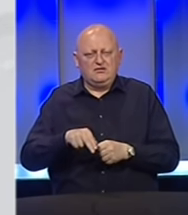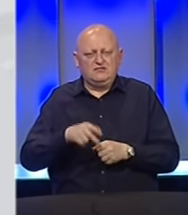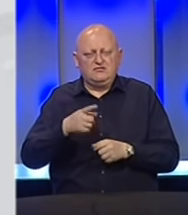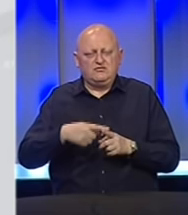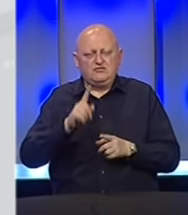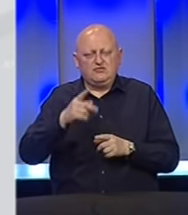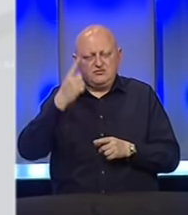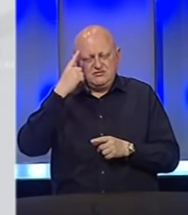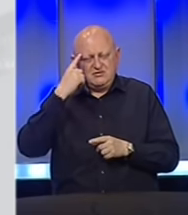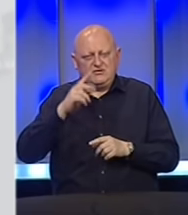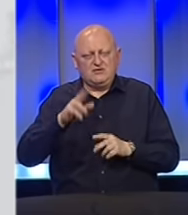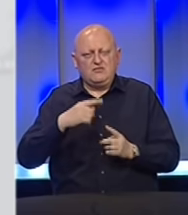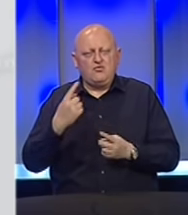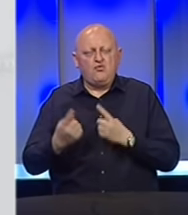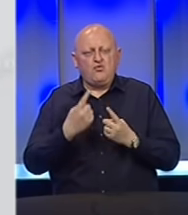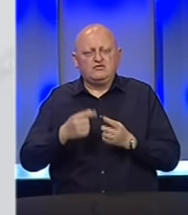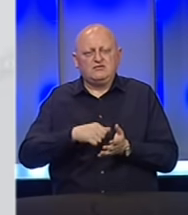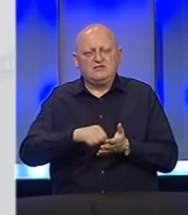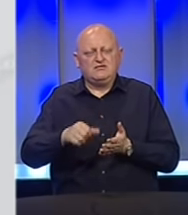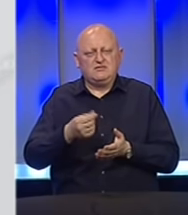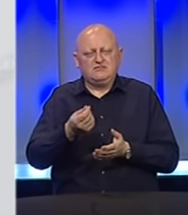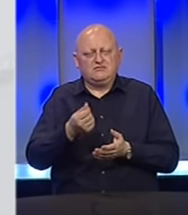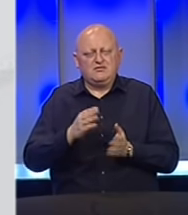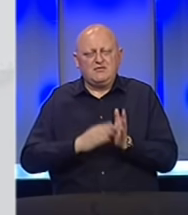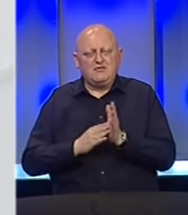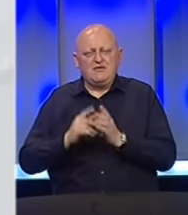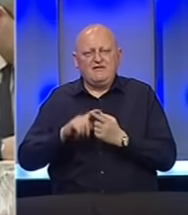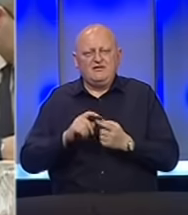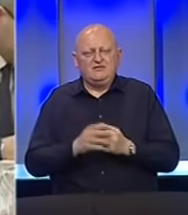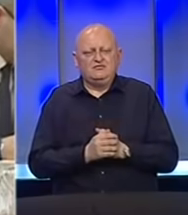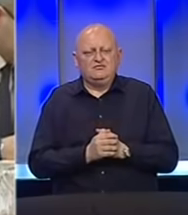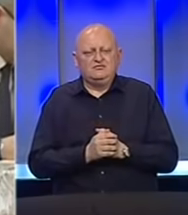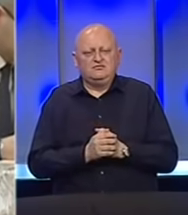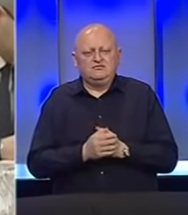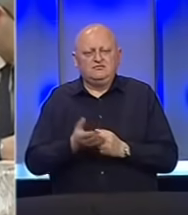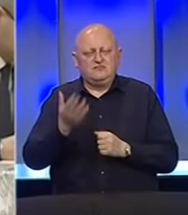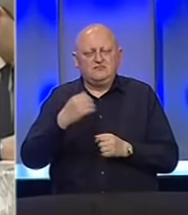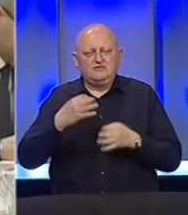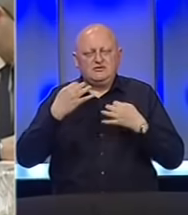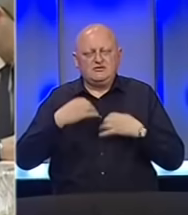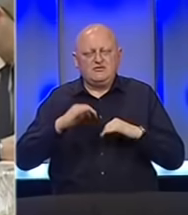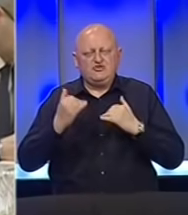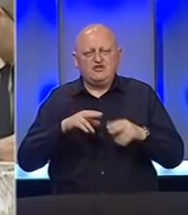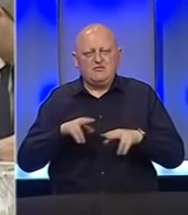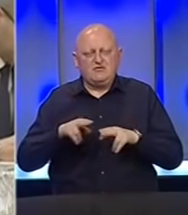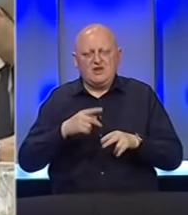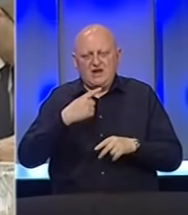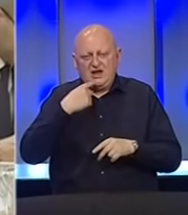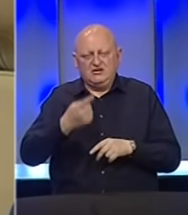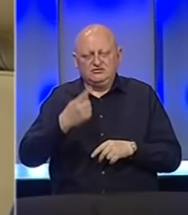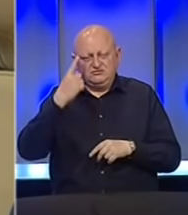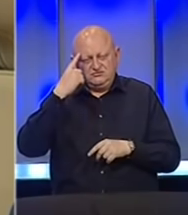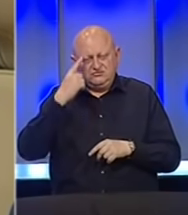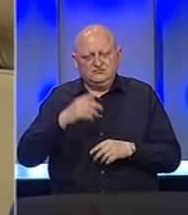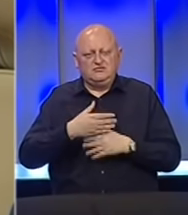Zbog toga smatram da su stvoreni uslovi za isplatu sredstava od MMF-a. Iako predsjedavajući vijeće ministara tvrdi i smatra